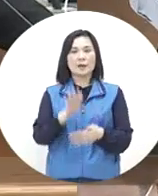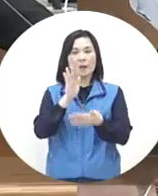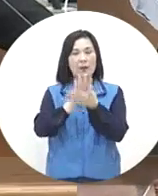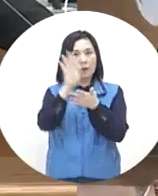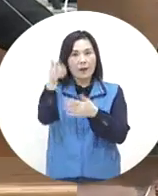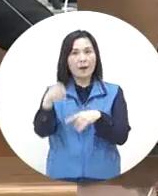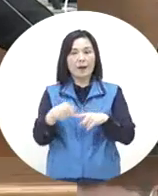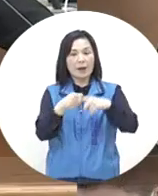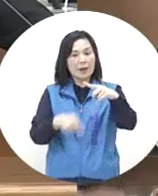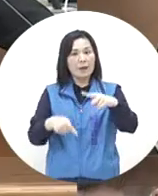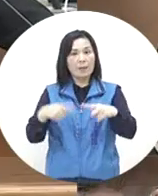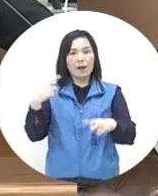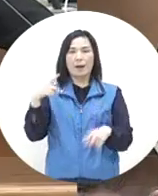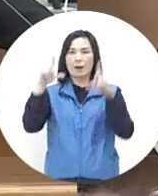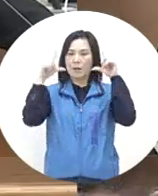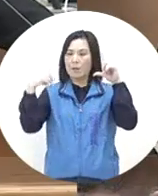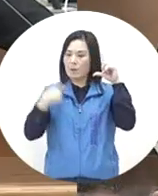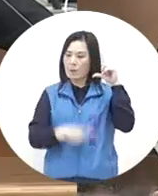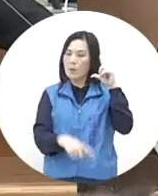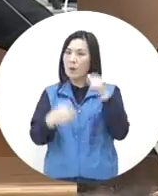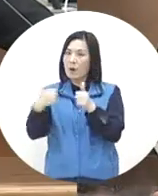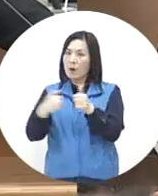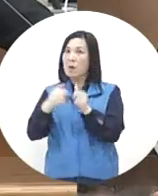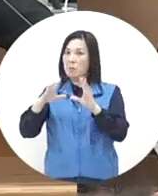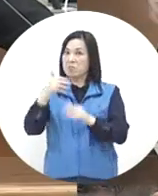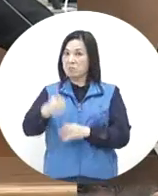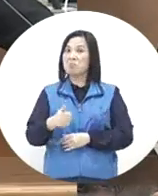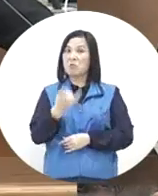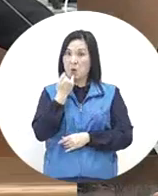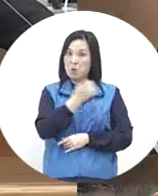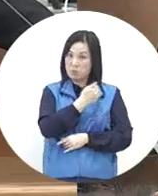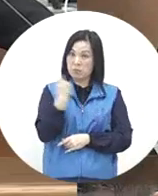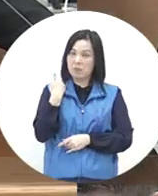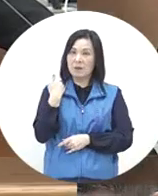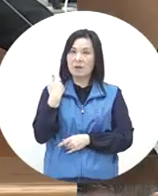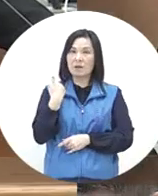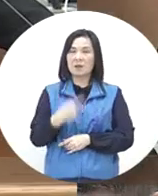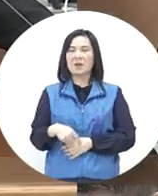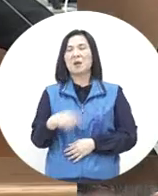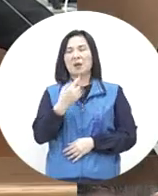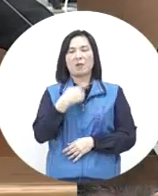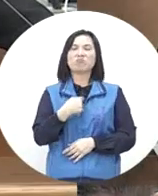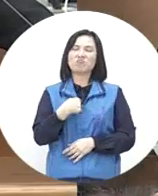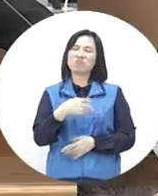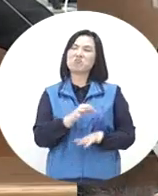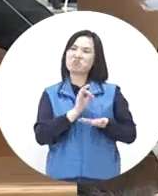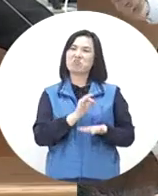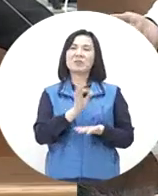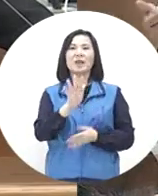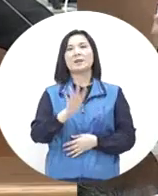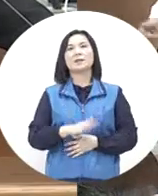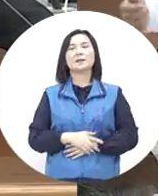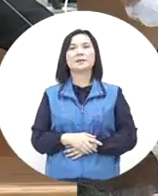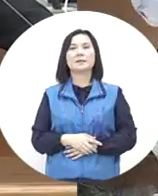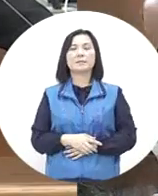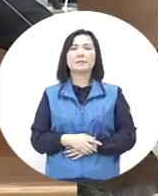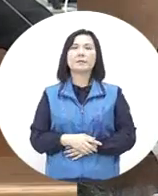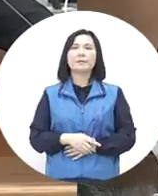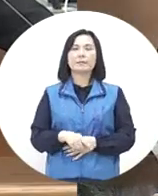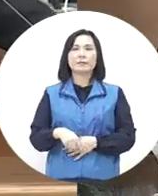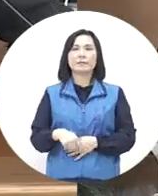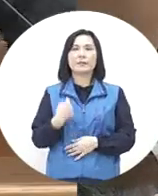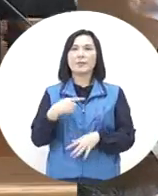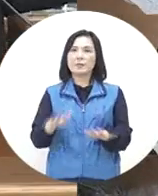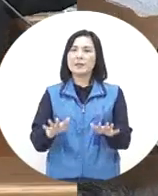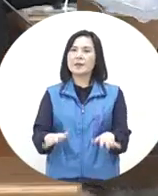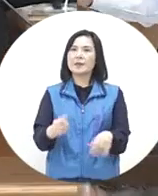有可能啊。其实我安尼听了 calling 嘛是有这个 calling。安尼我也较烦恼一个，啊无要紧，啊既然你安讲，我把握当下，我们就好好